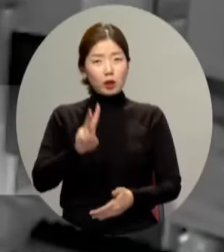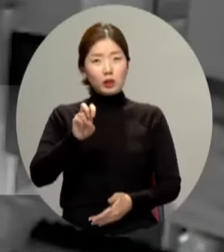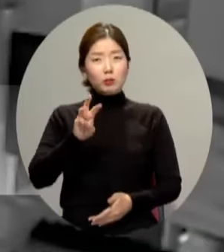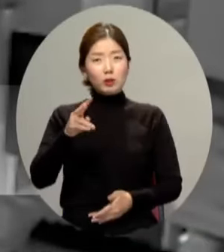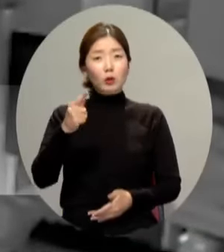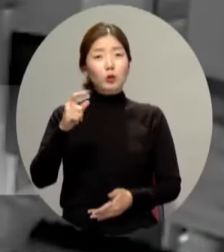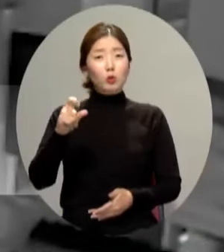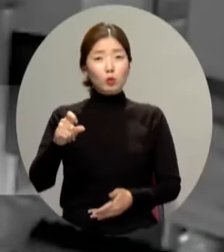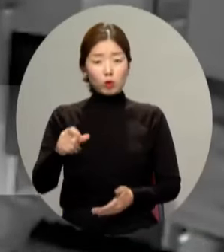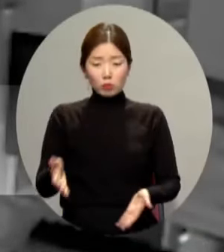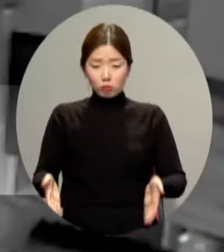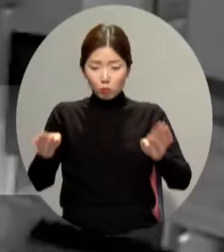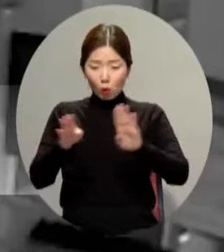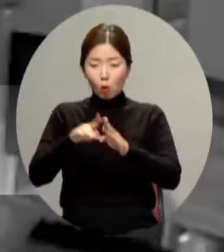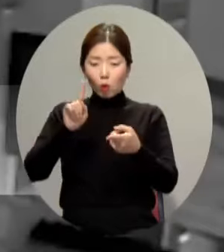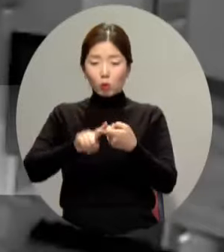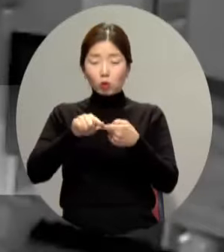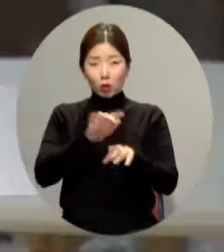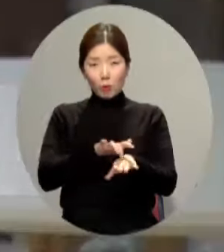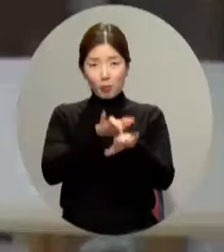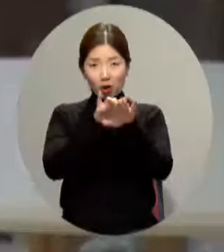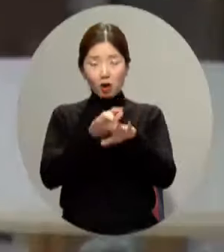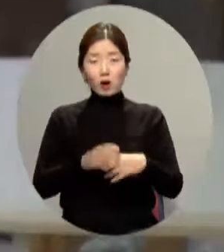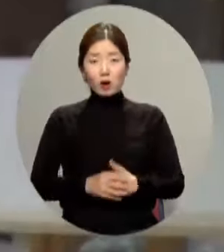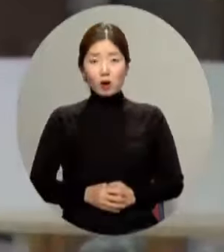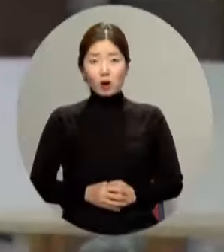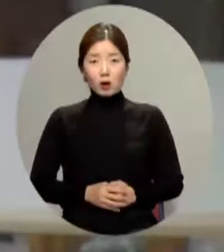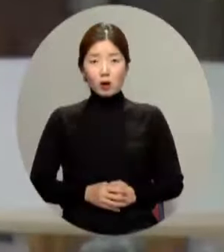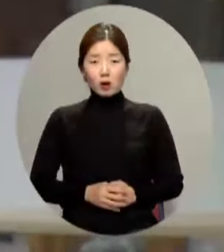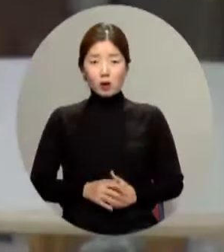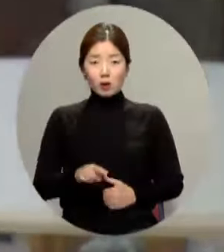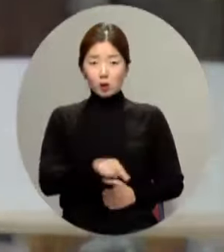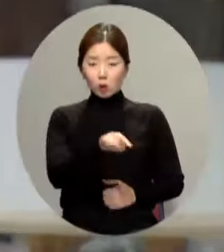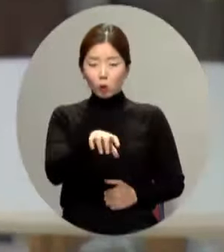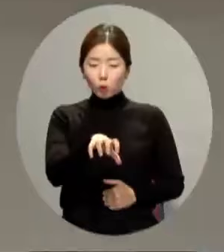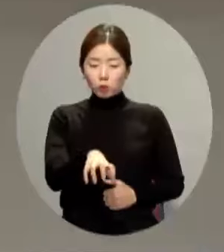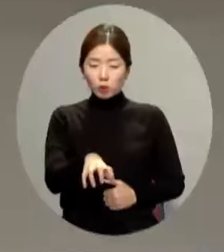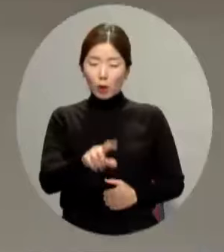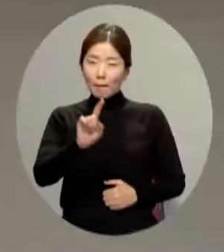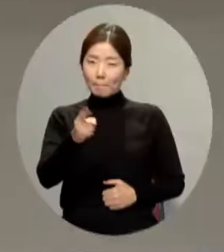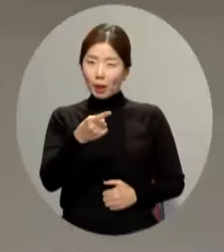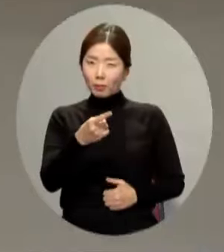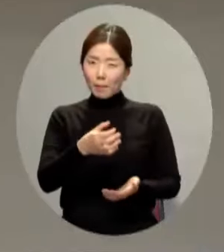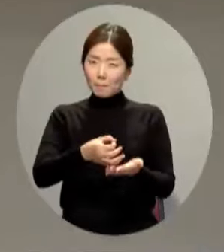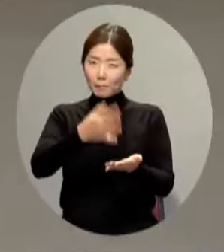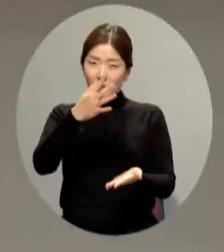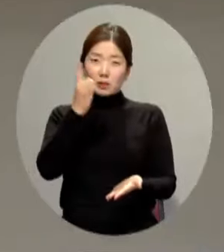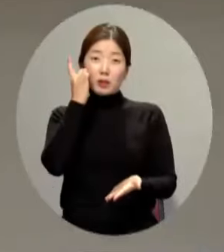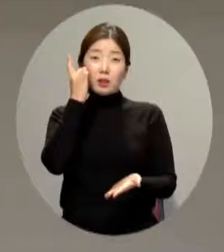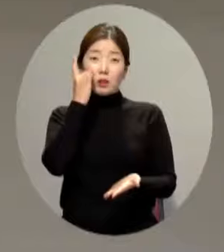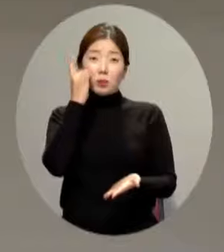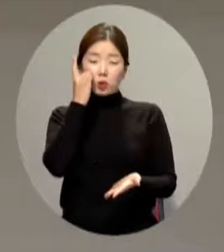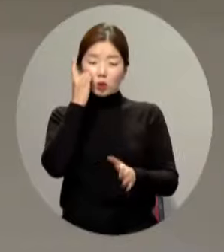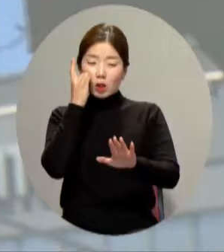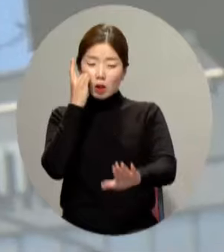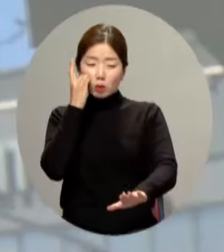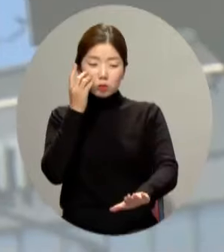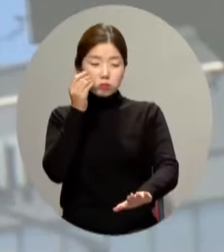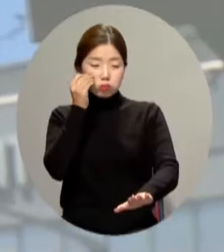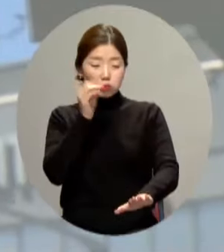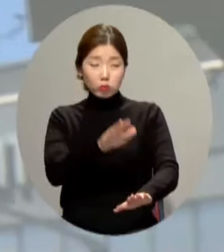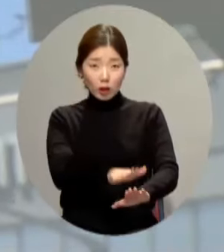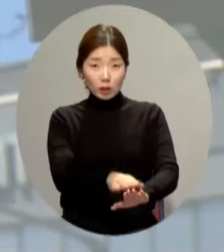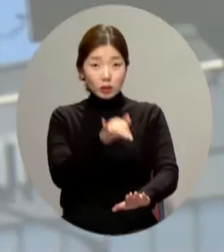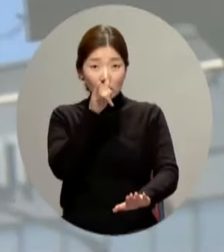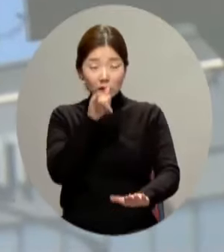23kg 상당의 택배함이 도난당한 겁니다. 업장 특성상 개당 100만 원이 넘는 고가의 휴대폰들이 택배로 오가는